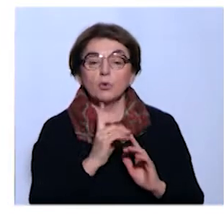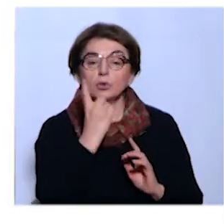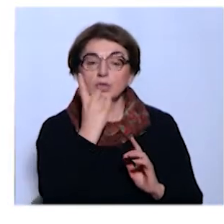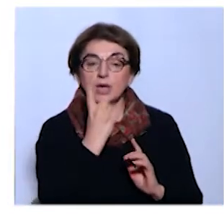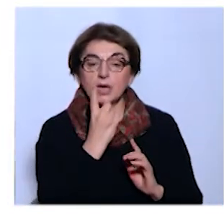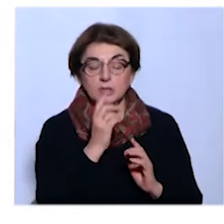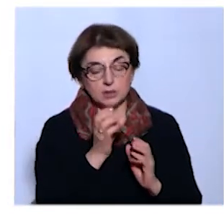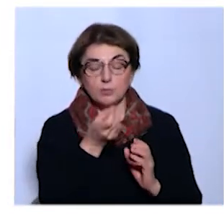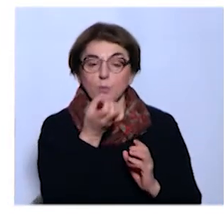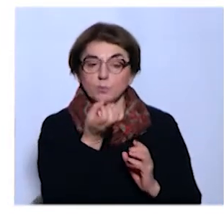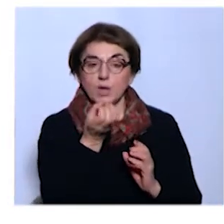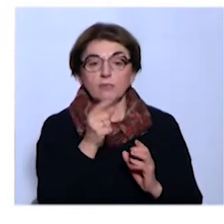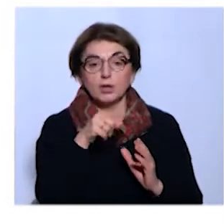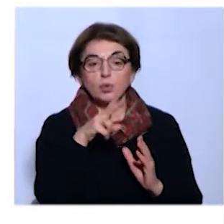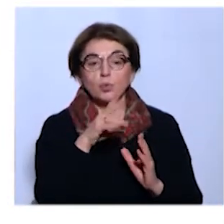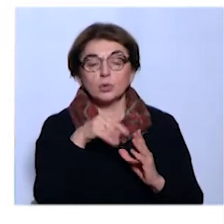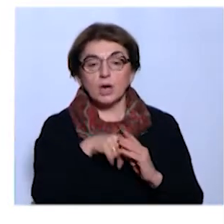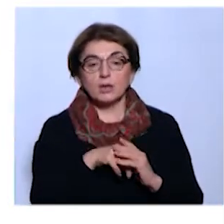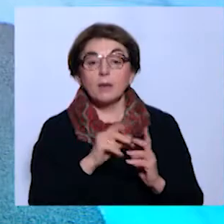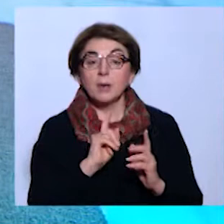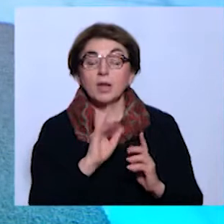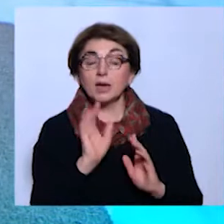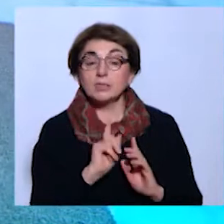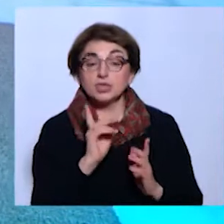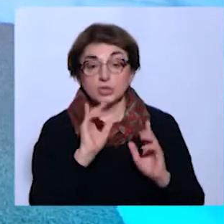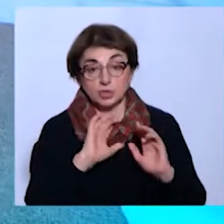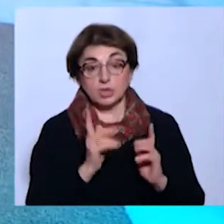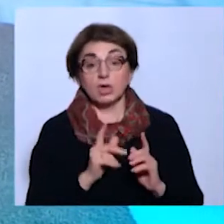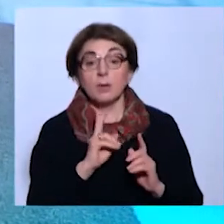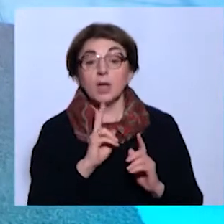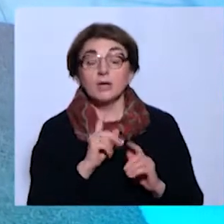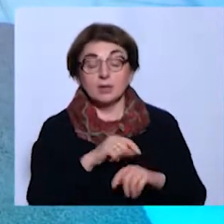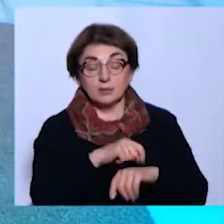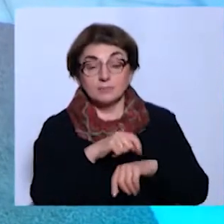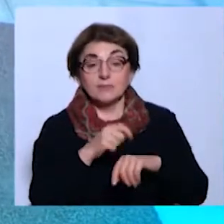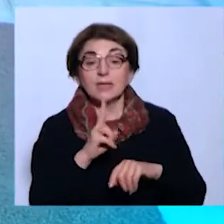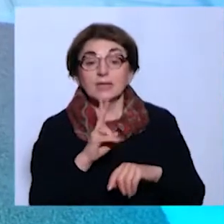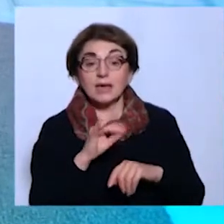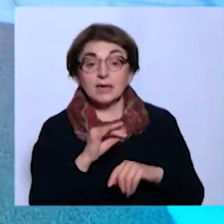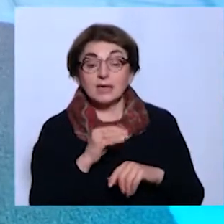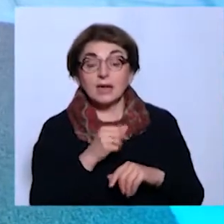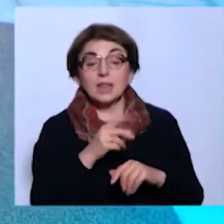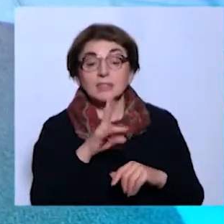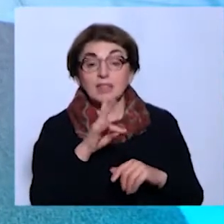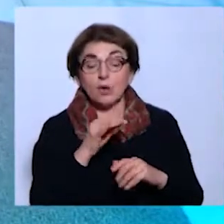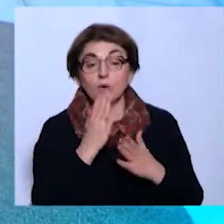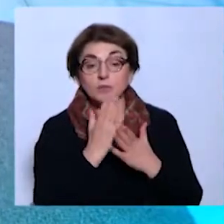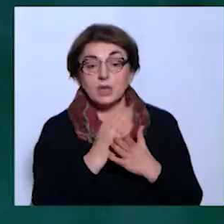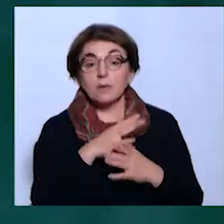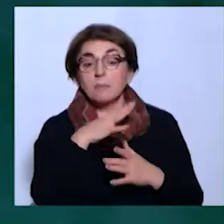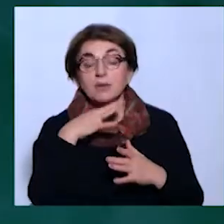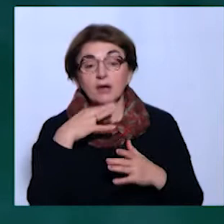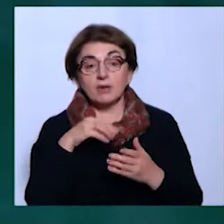ერთი თესლია. ხოლო რაც შეეხება კენკრა ნაყოფში, მრავალი თესლია. კენკრა ნაყოფებს